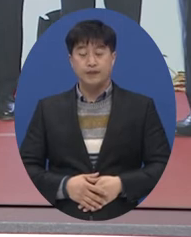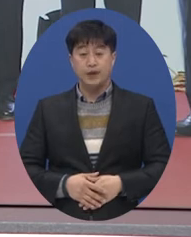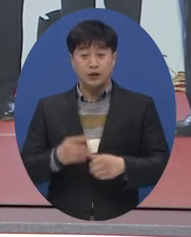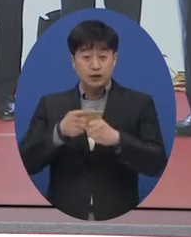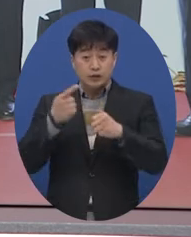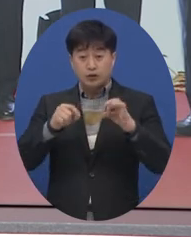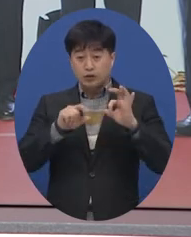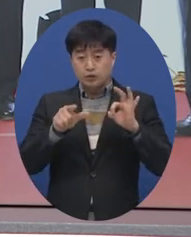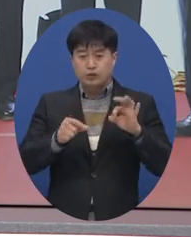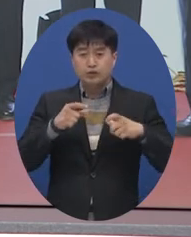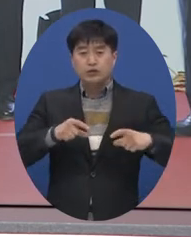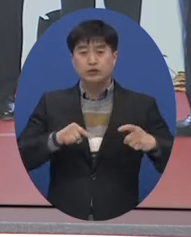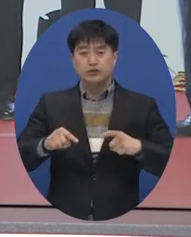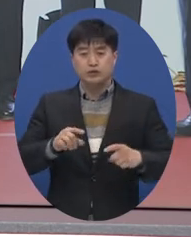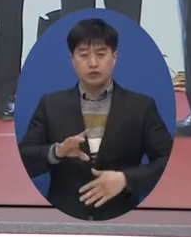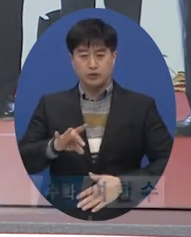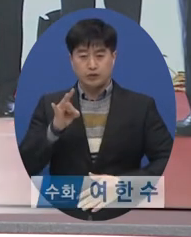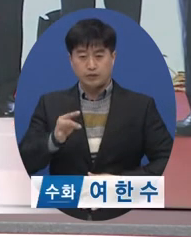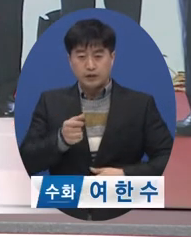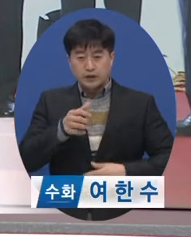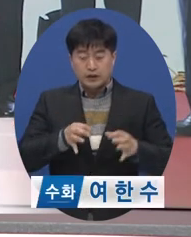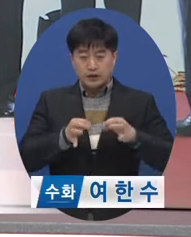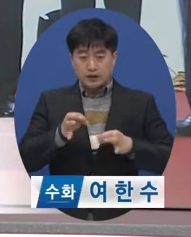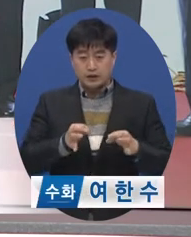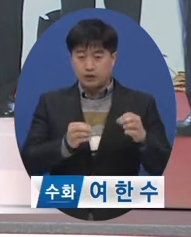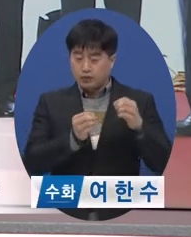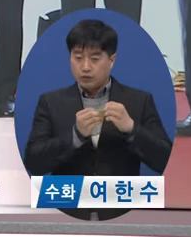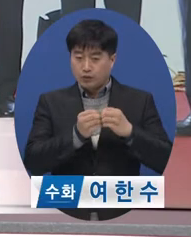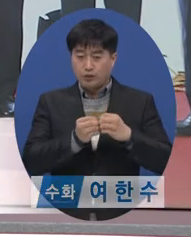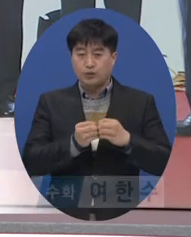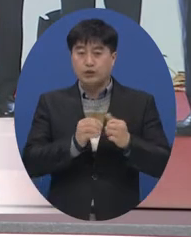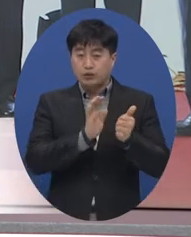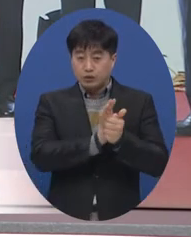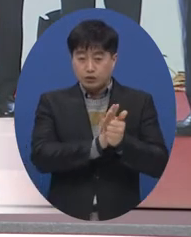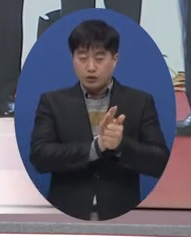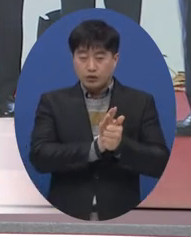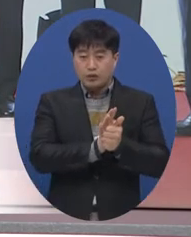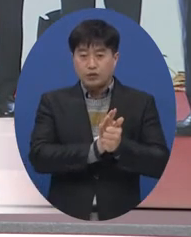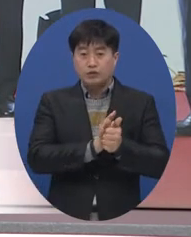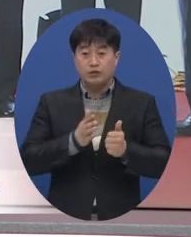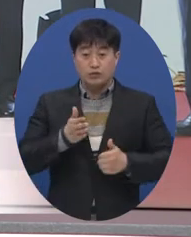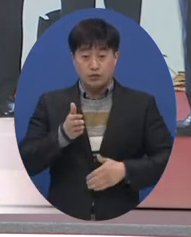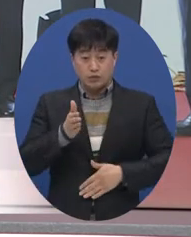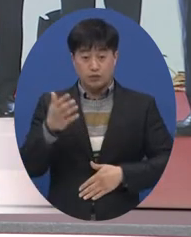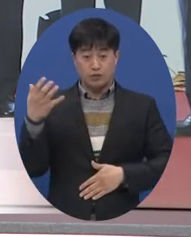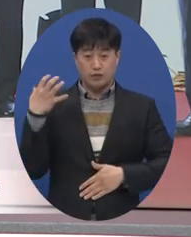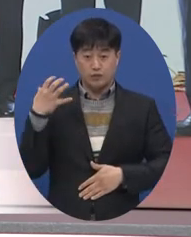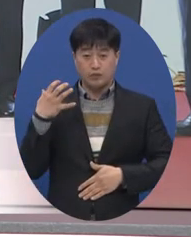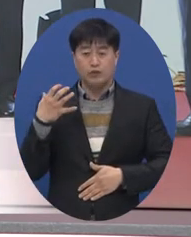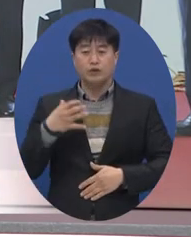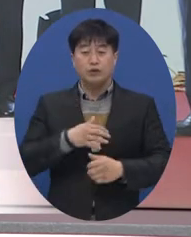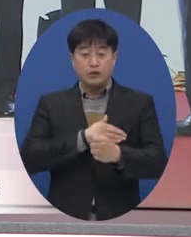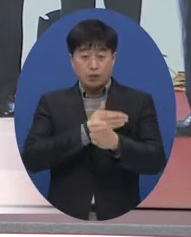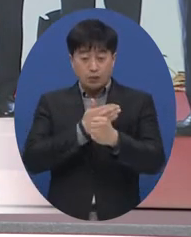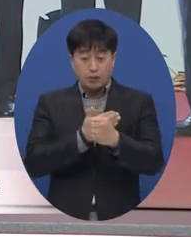지난해 10월 지자체 최초로 소상공인 전통시장 지원 전담 기관인 경기도시장상권진흥원이